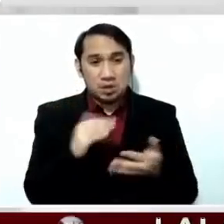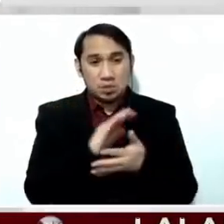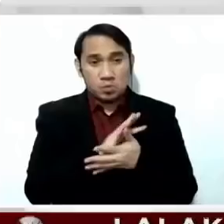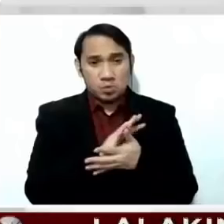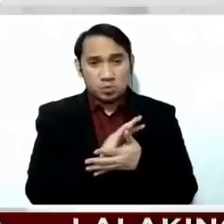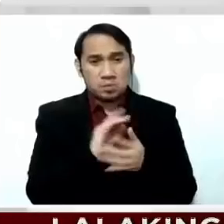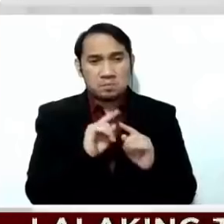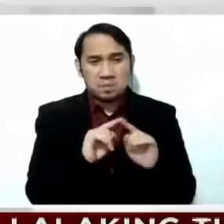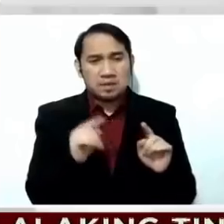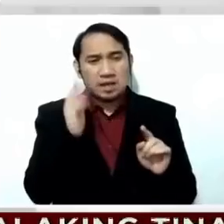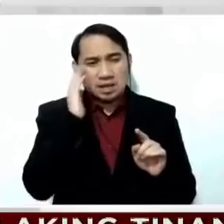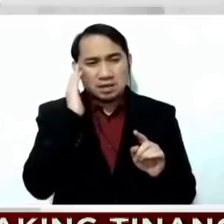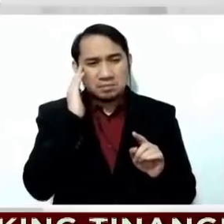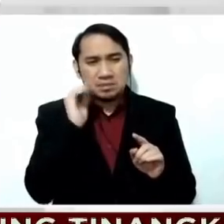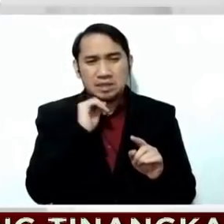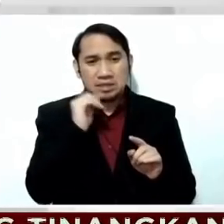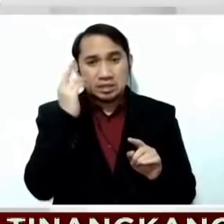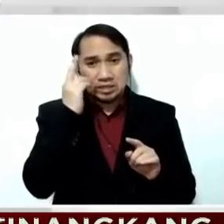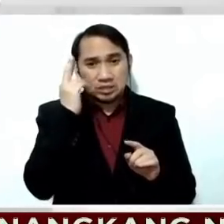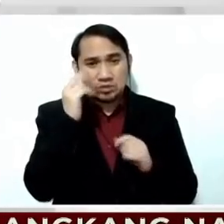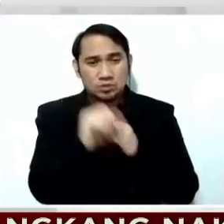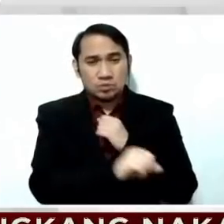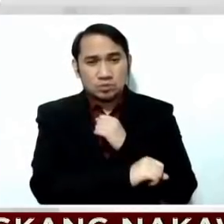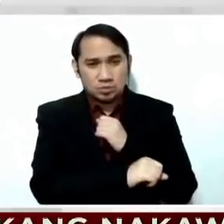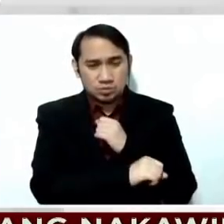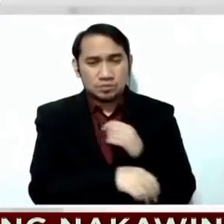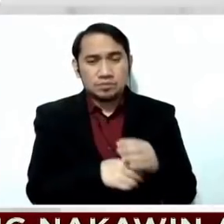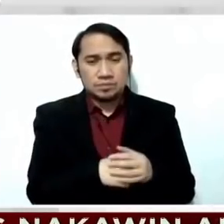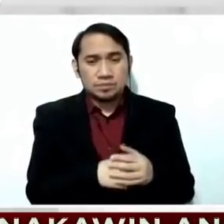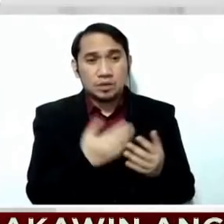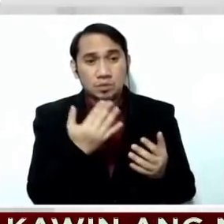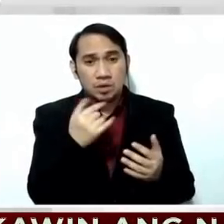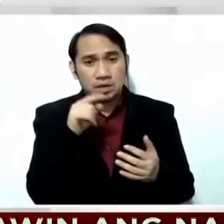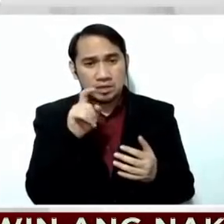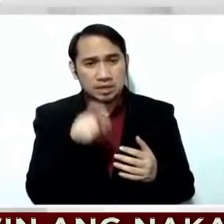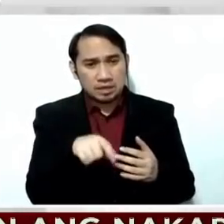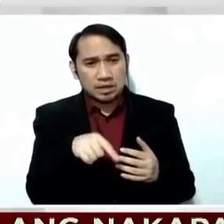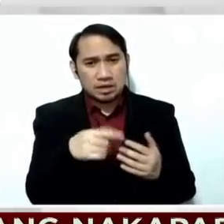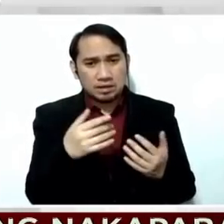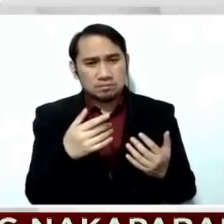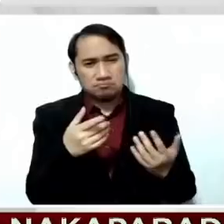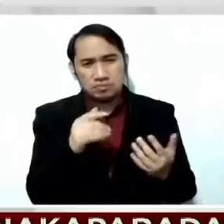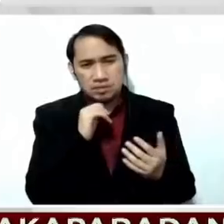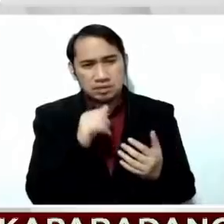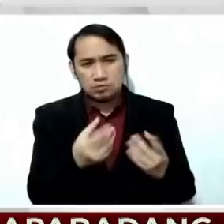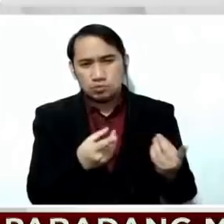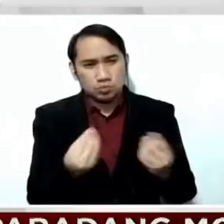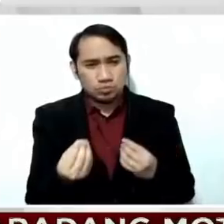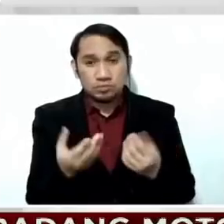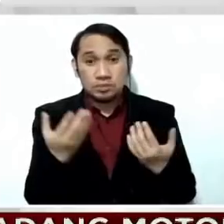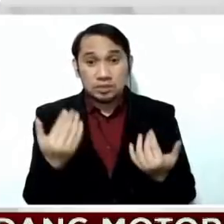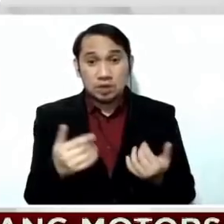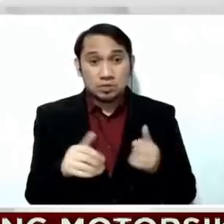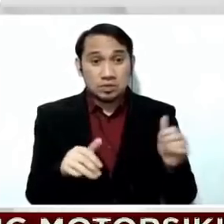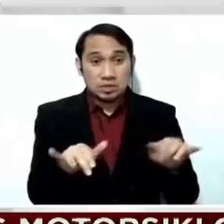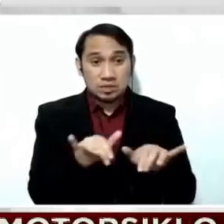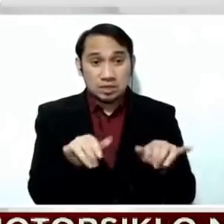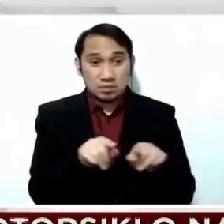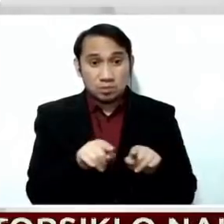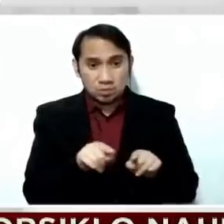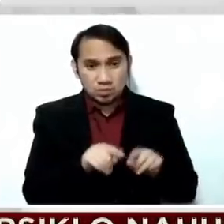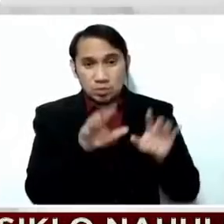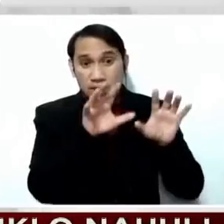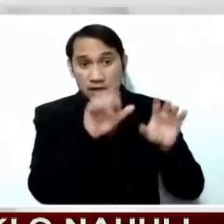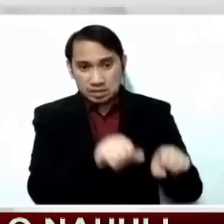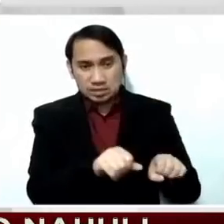ito para magnakaw. Huwag naman siyang ganyan dahil lumaban siya ng parehas. Ilang araw bago nito, arestado rin ang masambong Quezon City